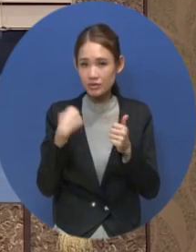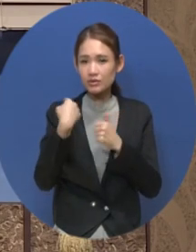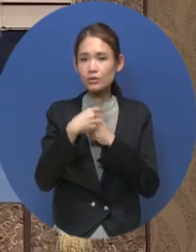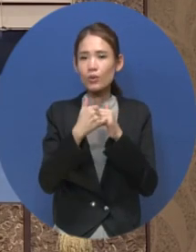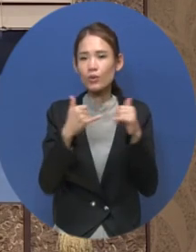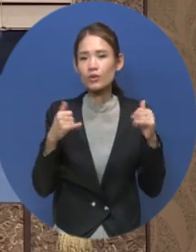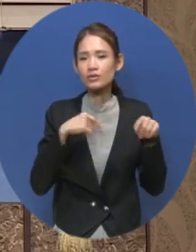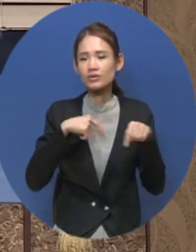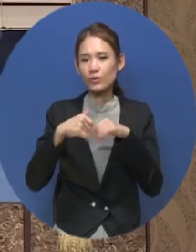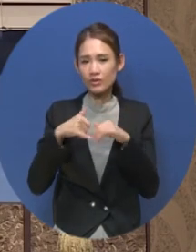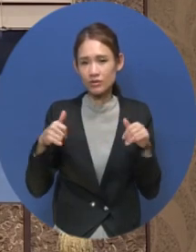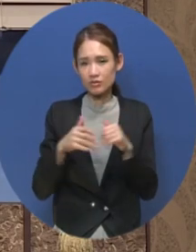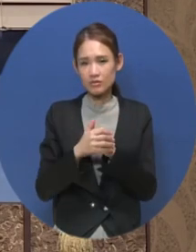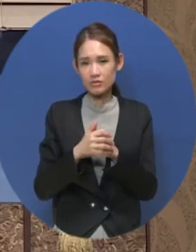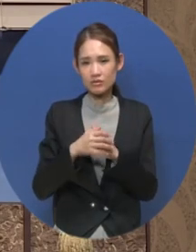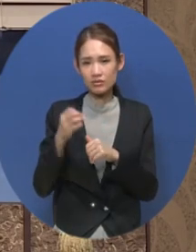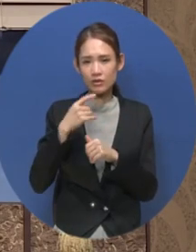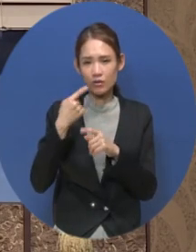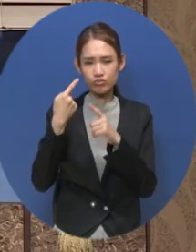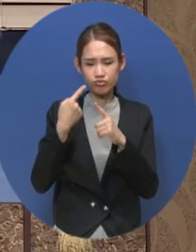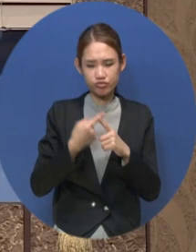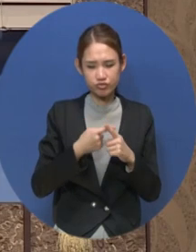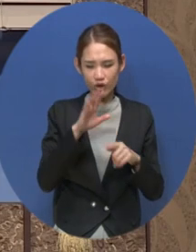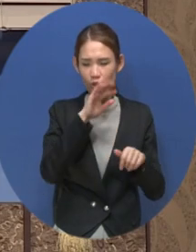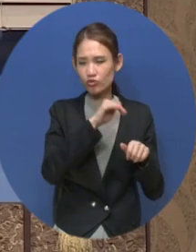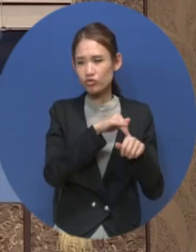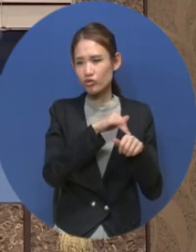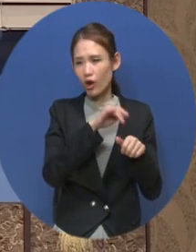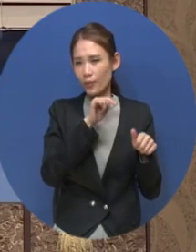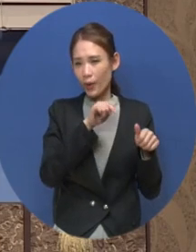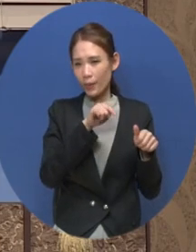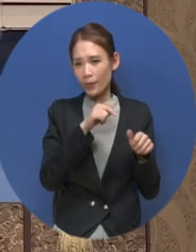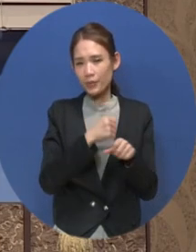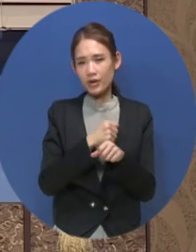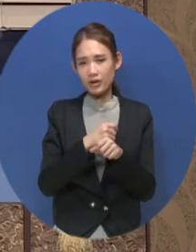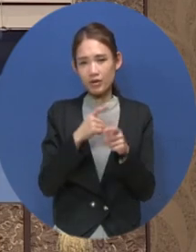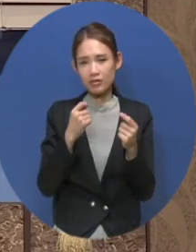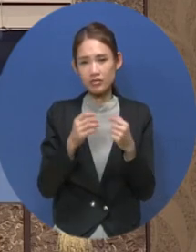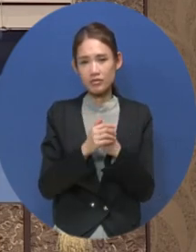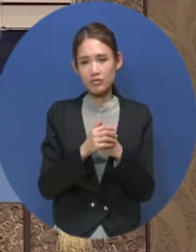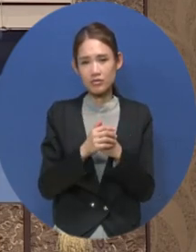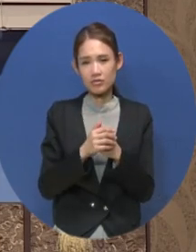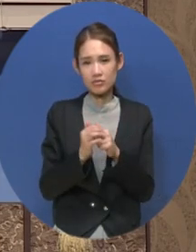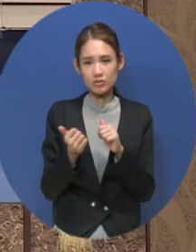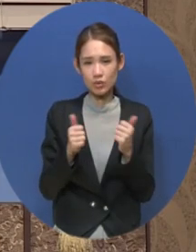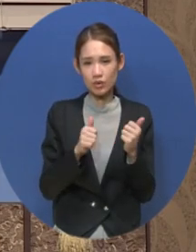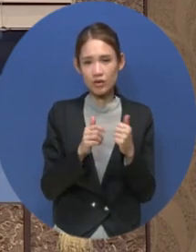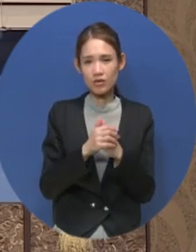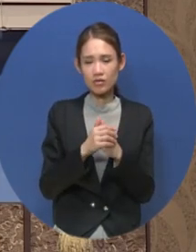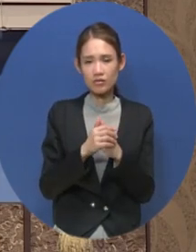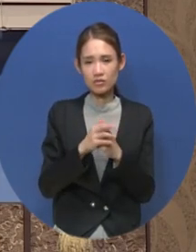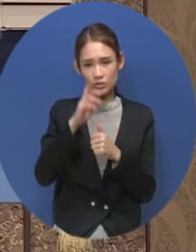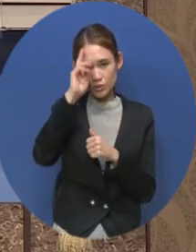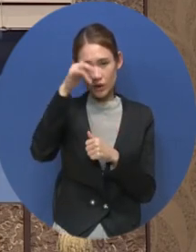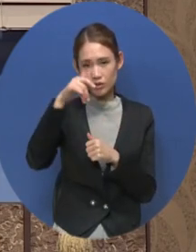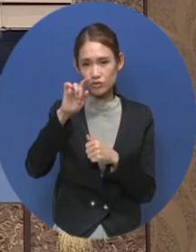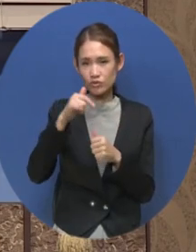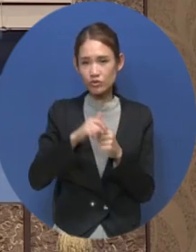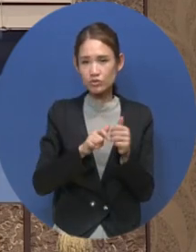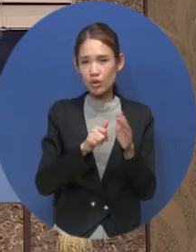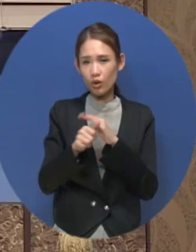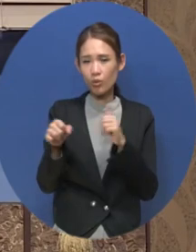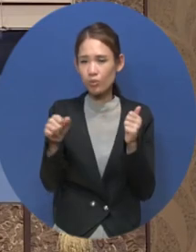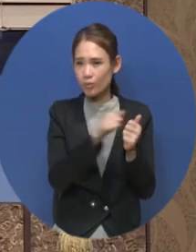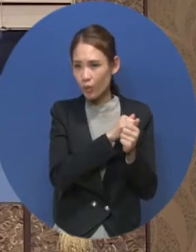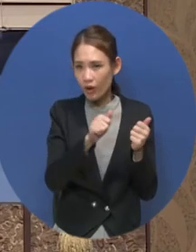지도자들이 일방적인 훈련을 시켰어요. 그래서 이제 그 고 최숙근 선수 같은 예. 그런 뭐 폭행